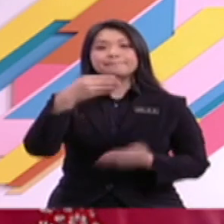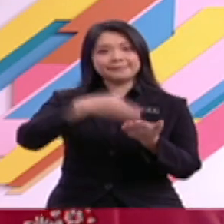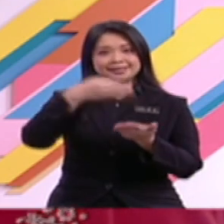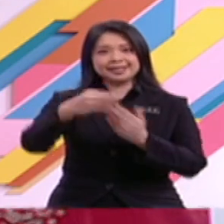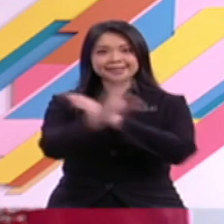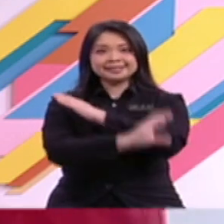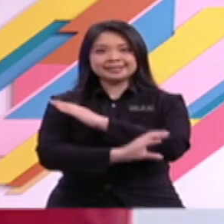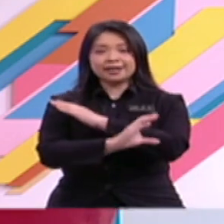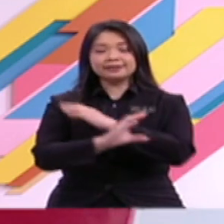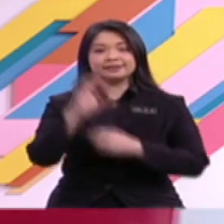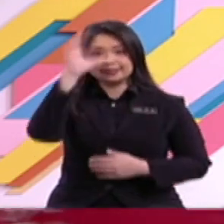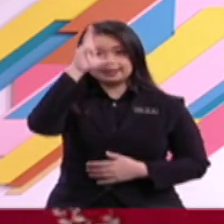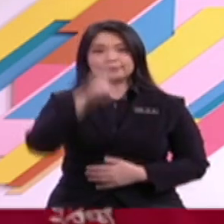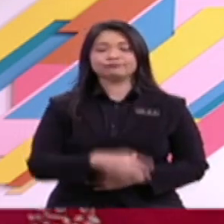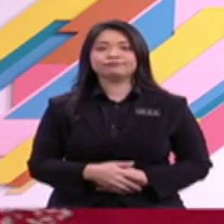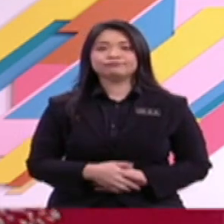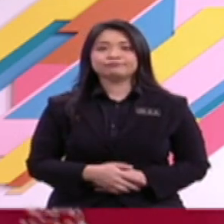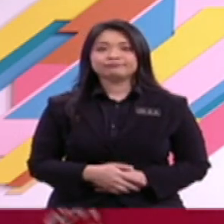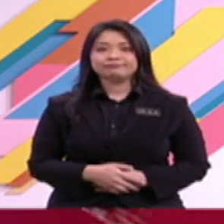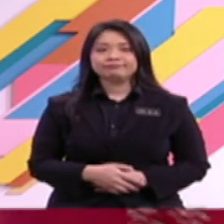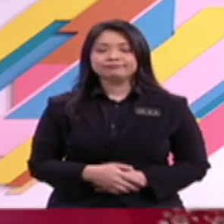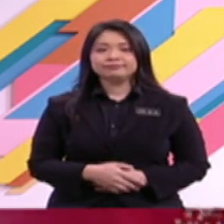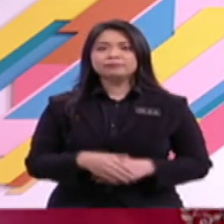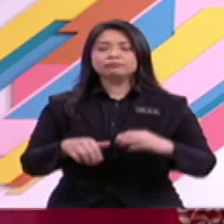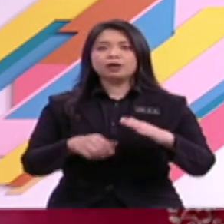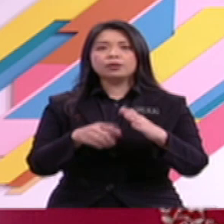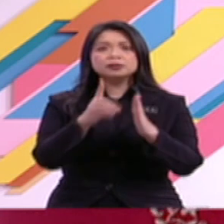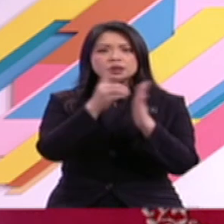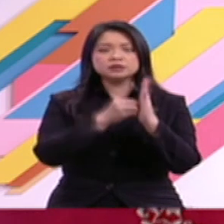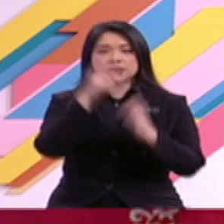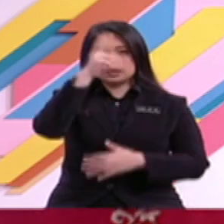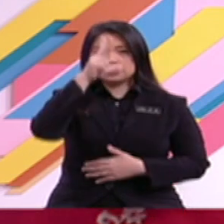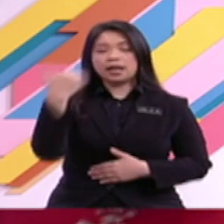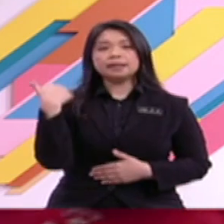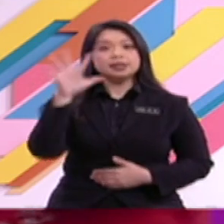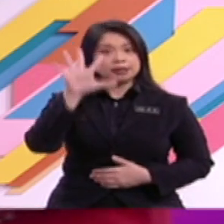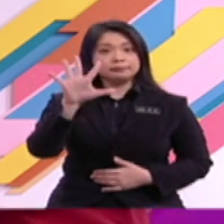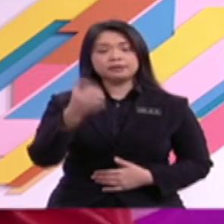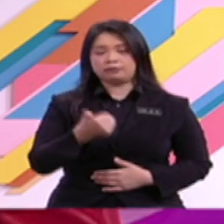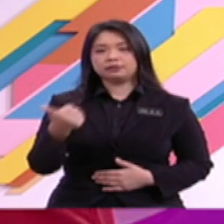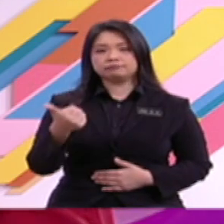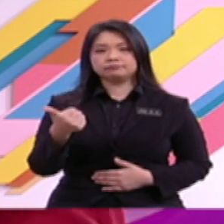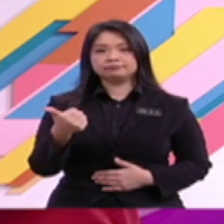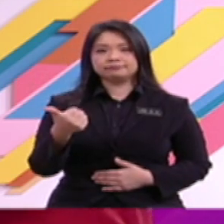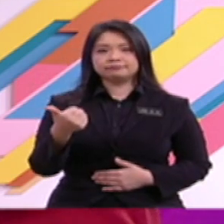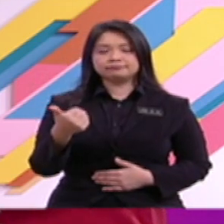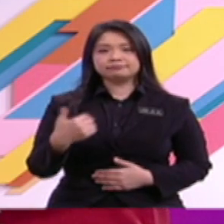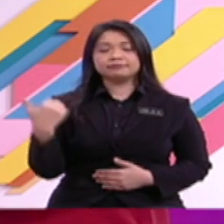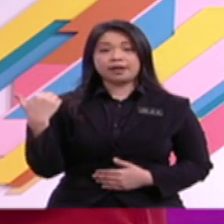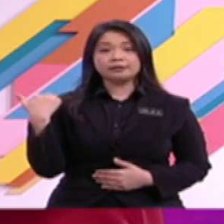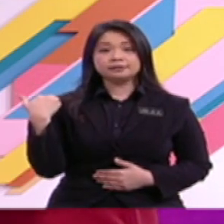kerajaan mungkin suhu bawah data keuangan pula kita ada lima AD itu Riza